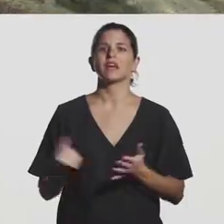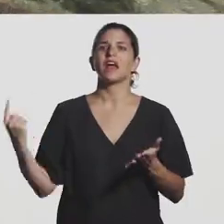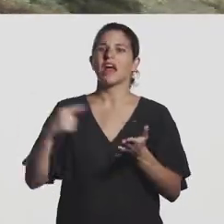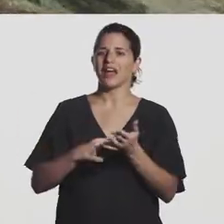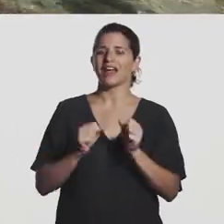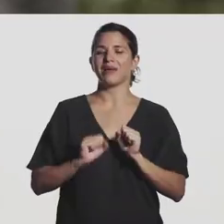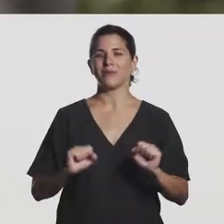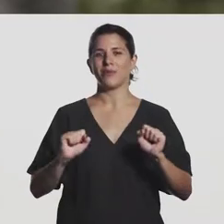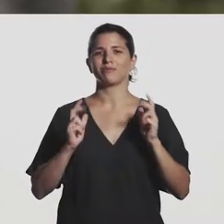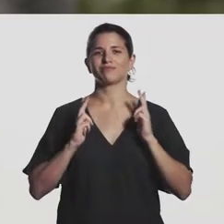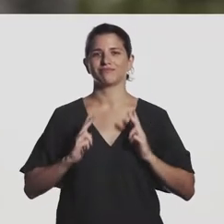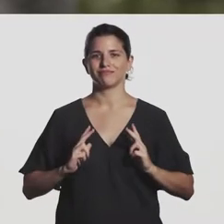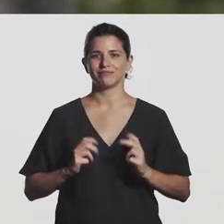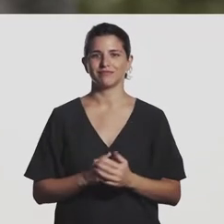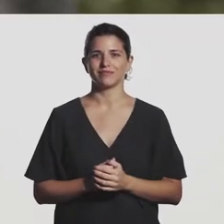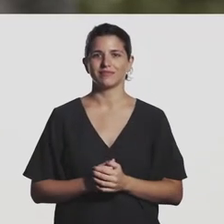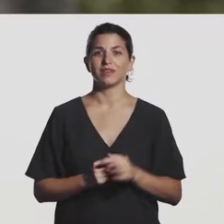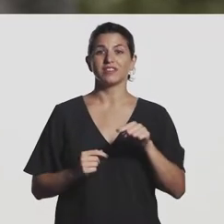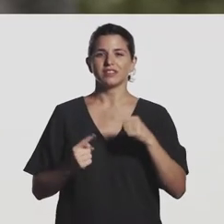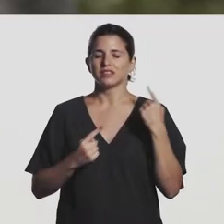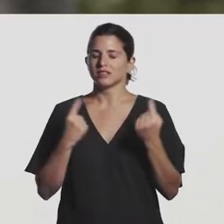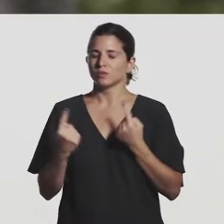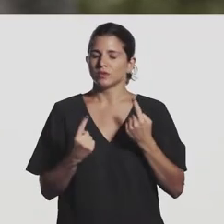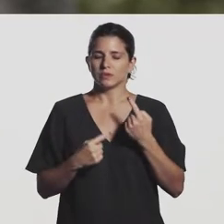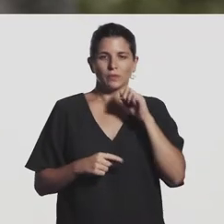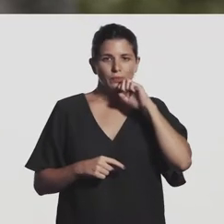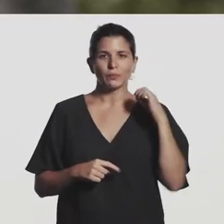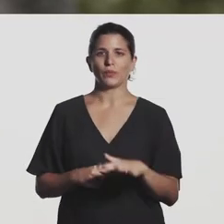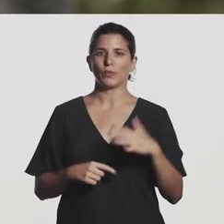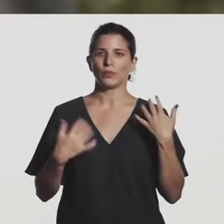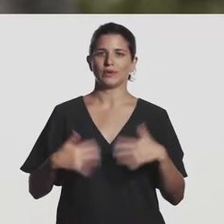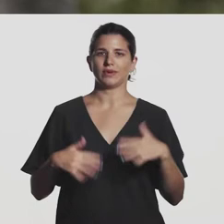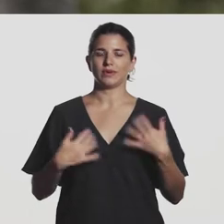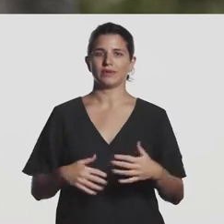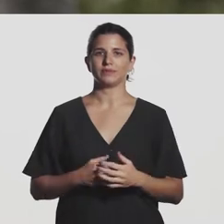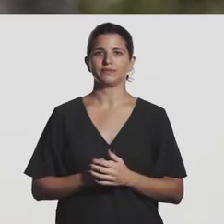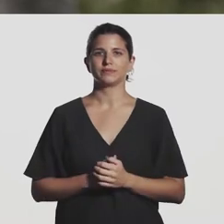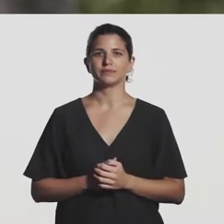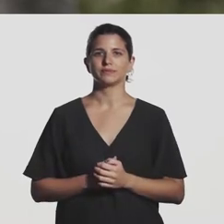abbiamo potuto rientrare in casa, però è stata veramente una brutta faccenda.